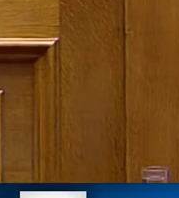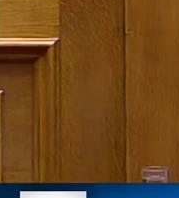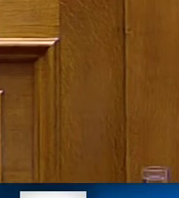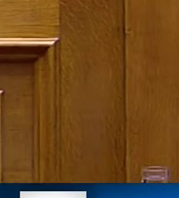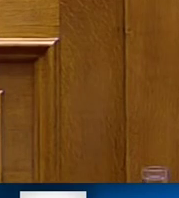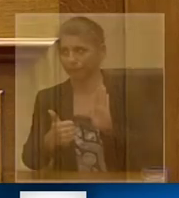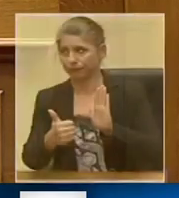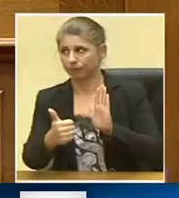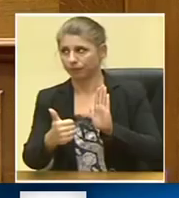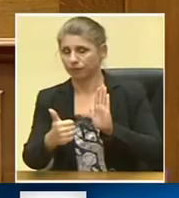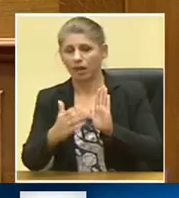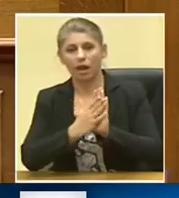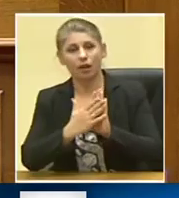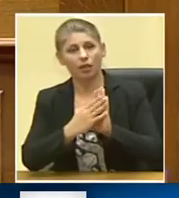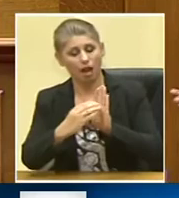προσωπική εμπειρία.